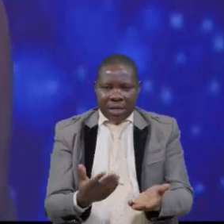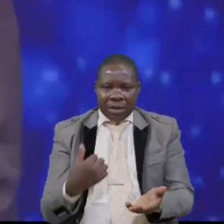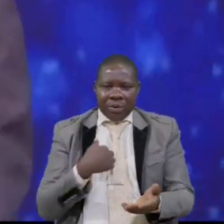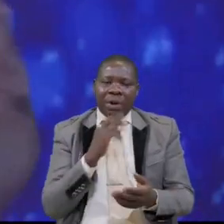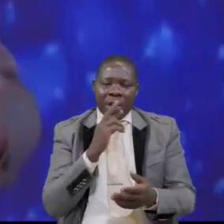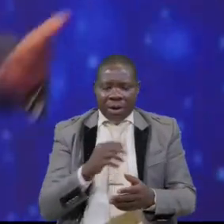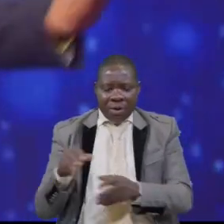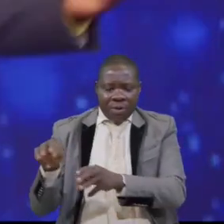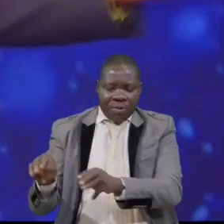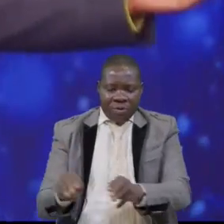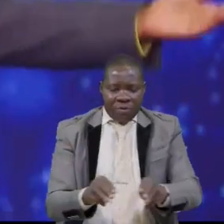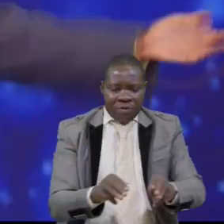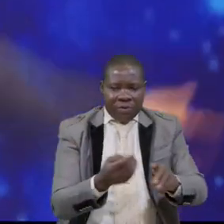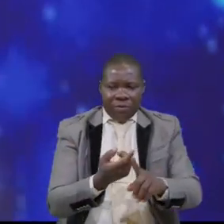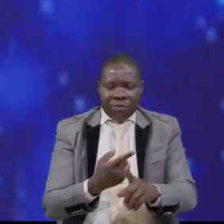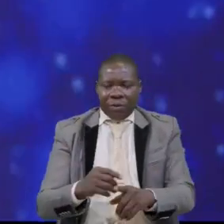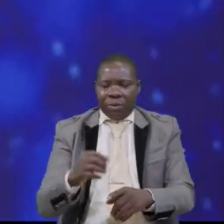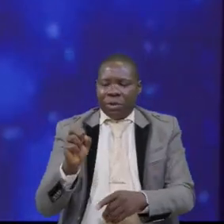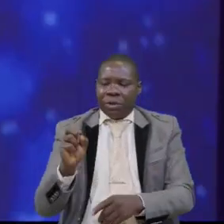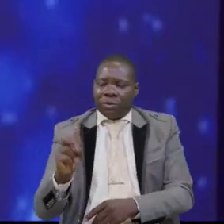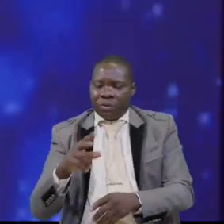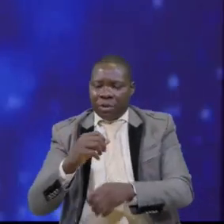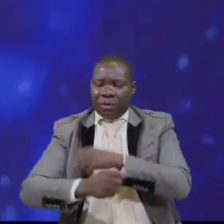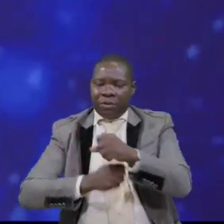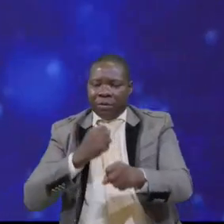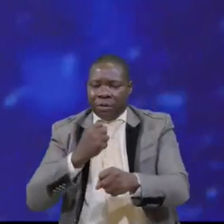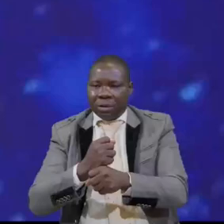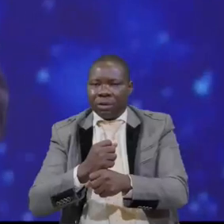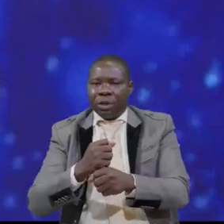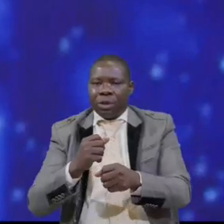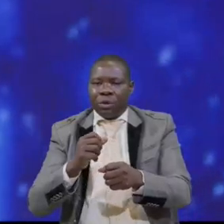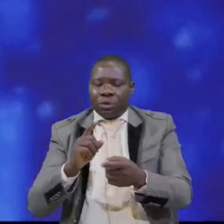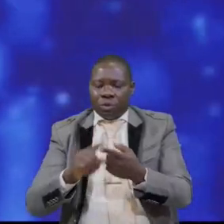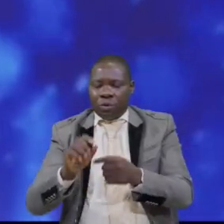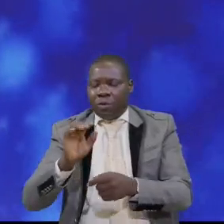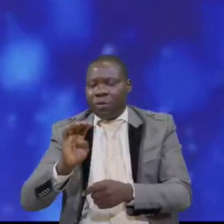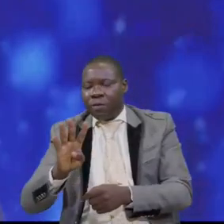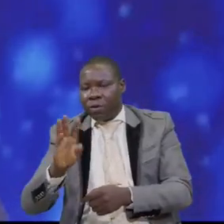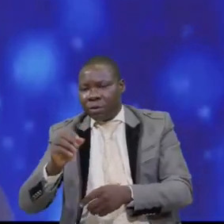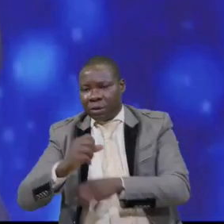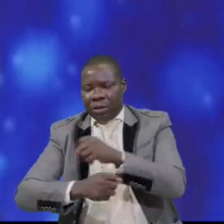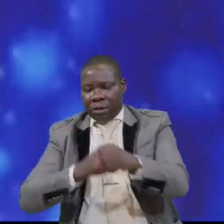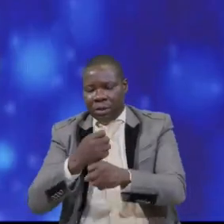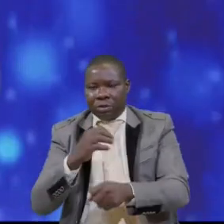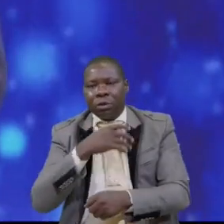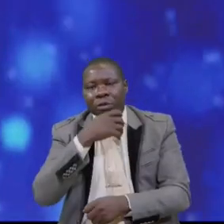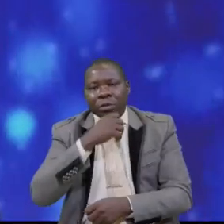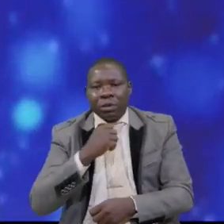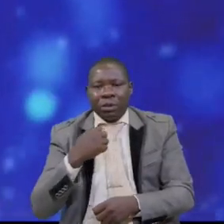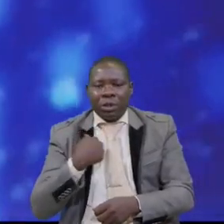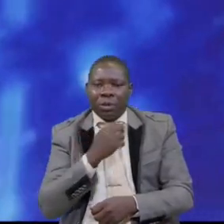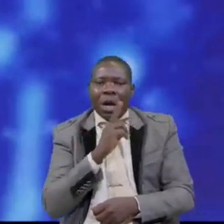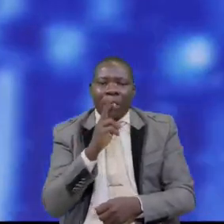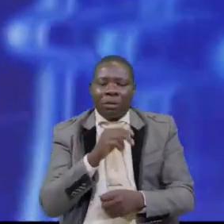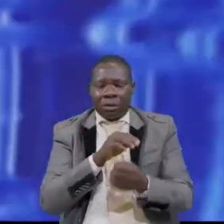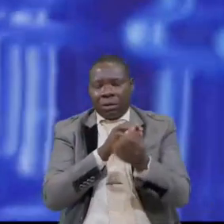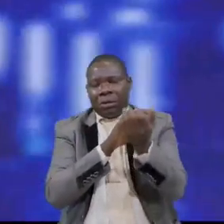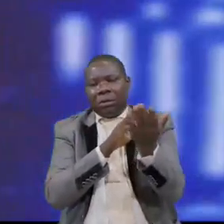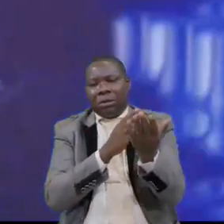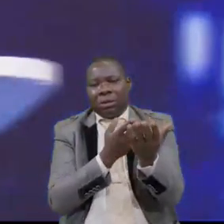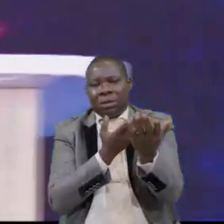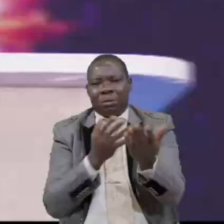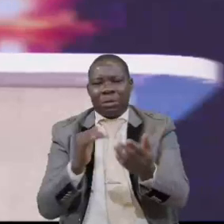C'est de 12 ans à 40 ans. Ainsi donc, n'espérez pas que je vais parler seulement aux